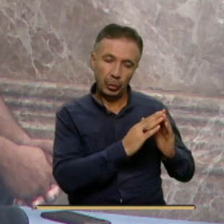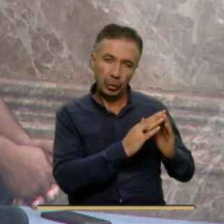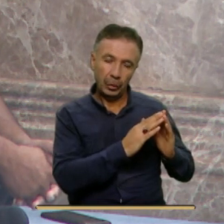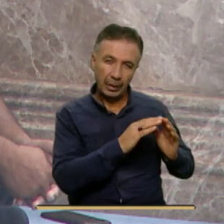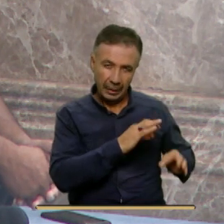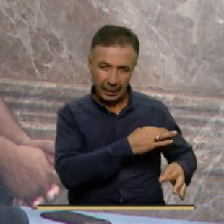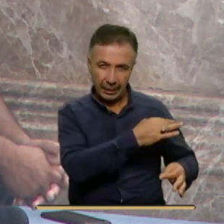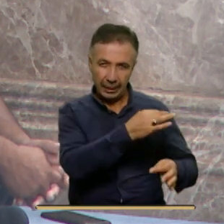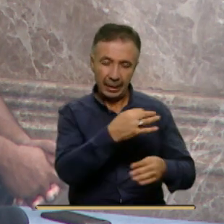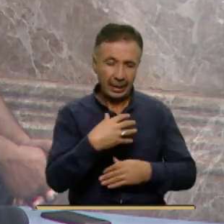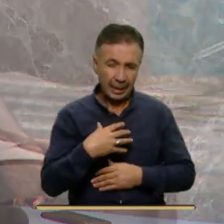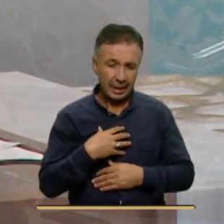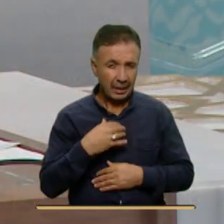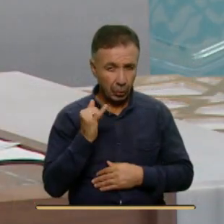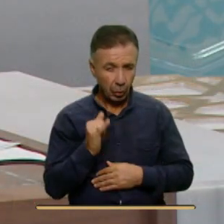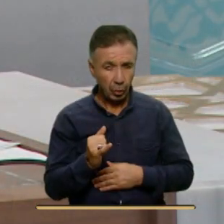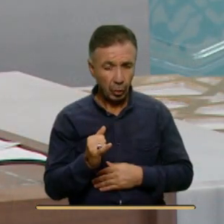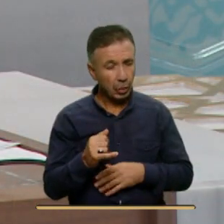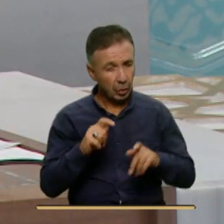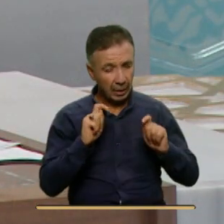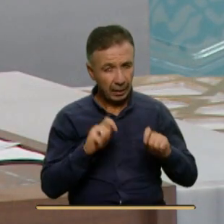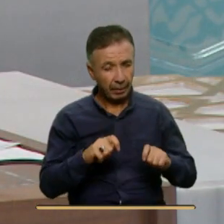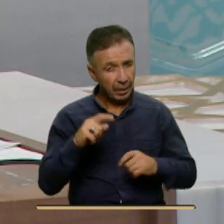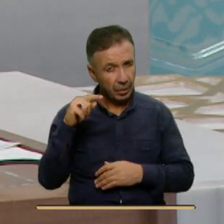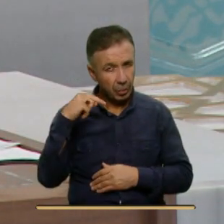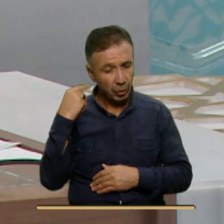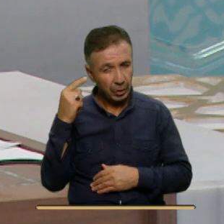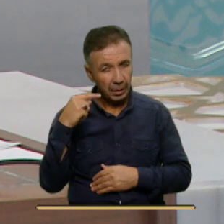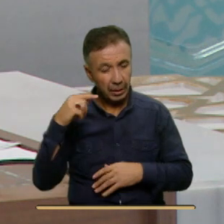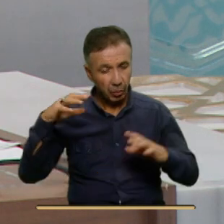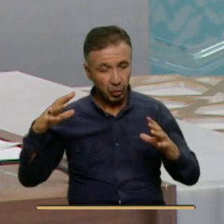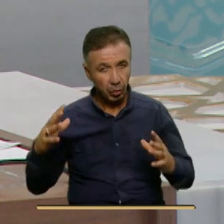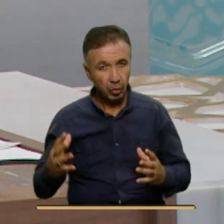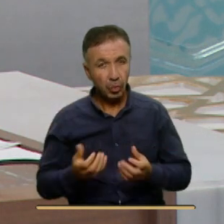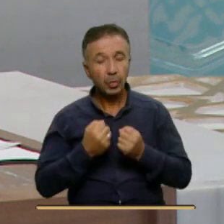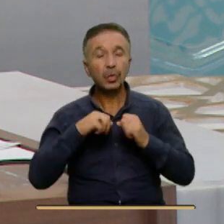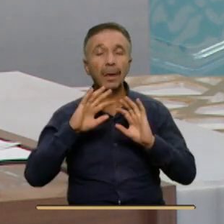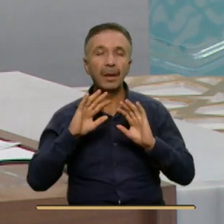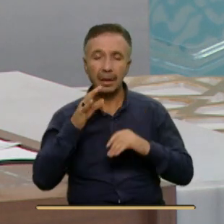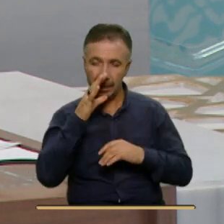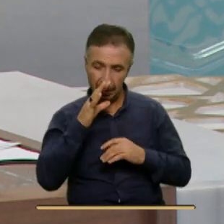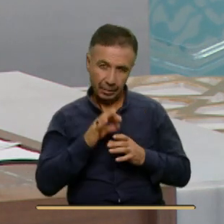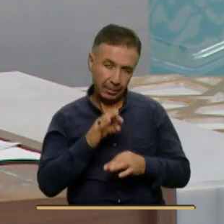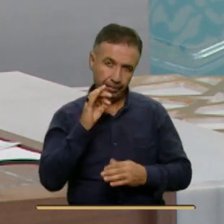kendisine kötülük yapabileceği kaygısından kurtulamayan kimse.